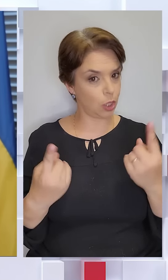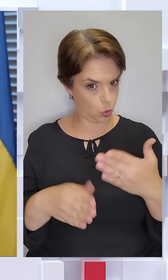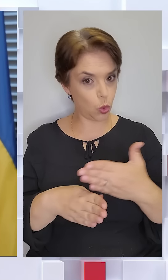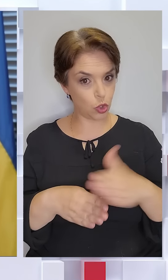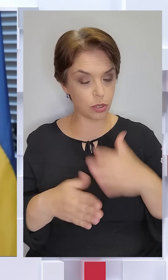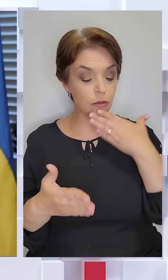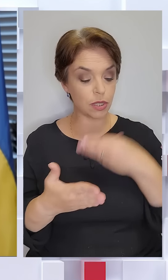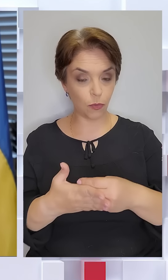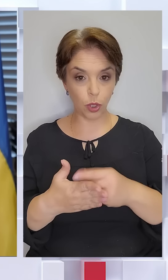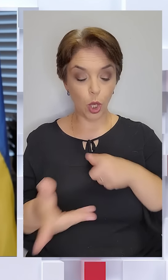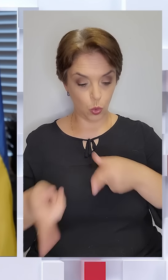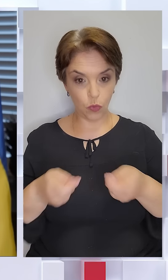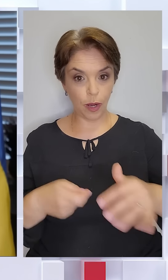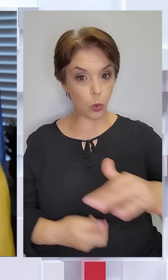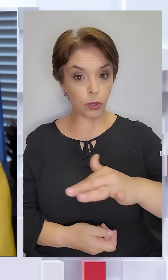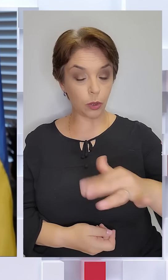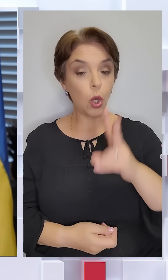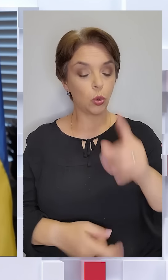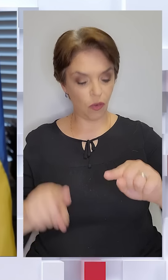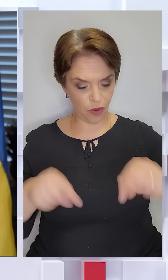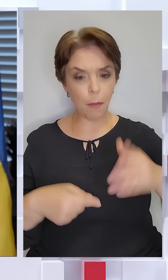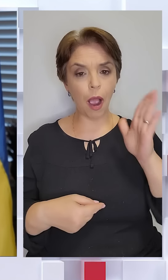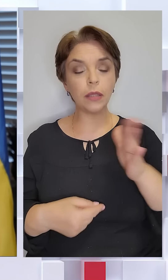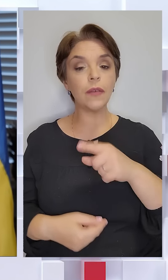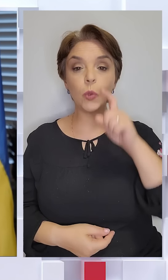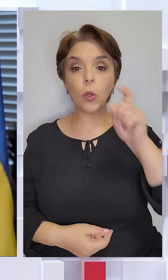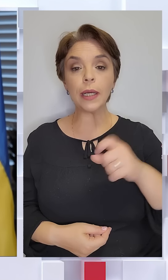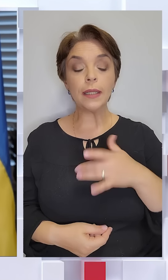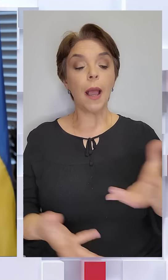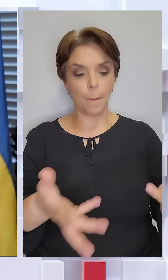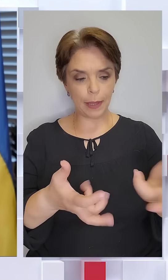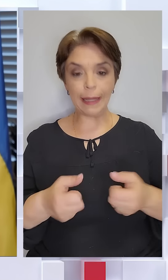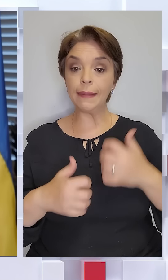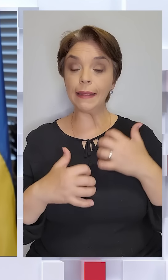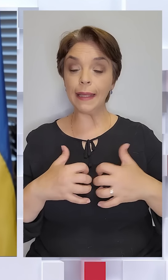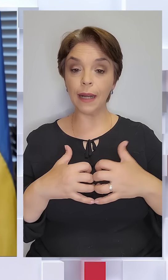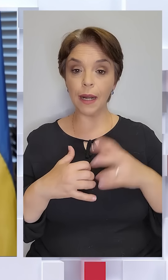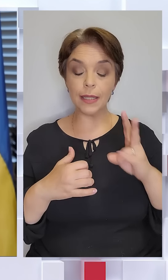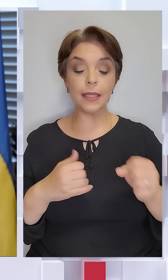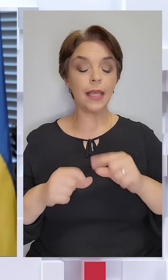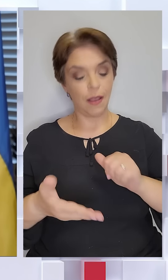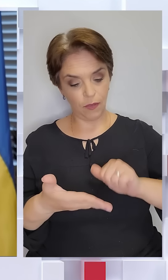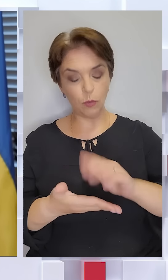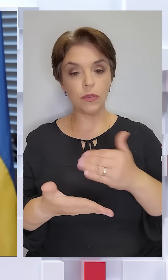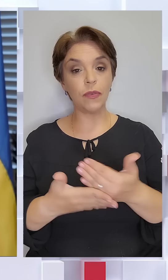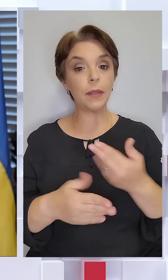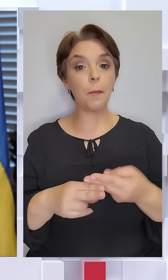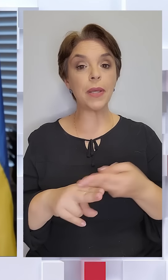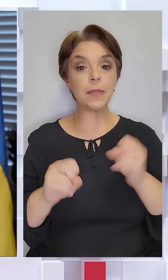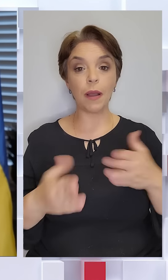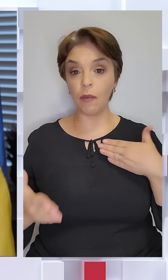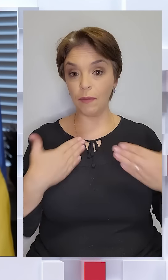значної частини своєї суверенної території, хто вимагатиме від України прийняти нейтралітет і відмовитися від